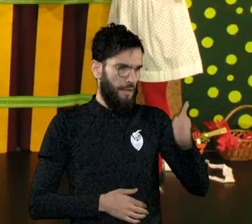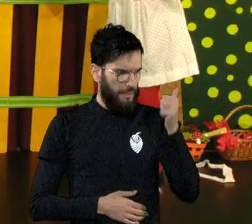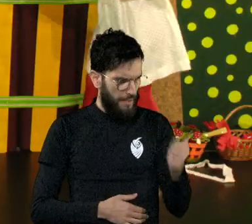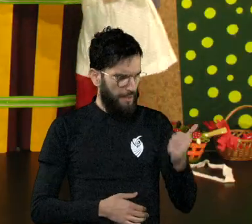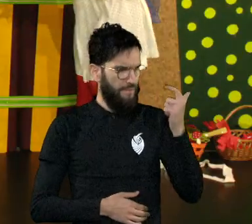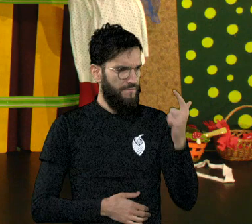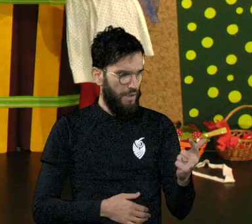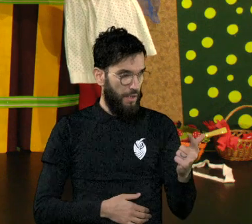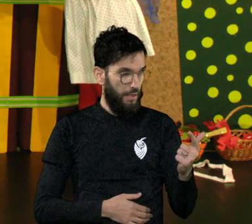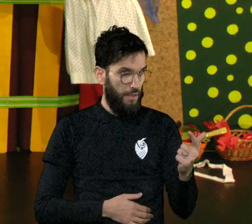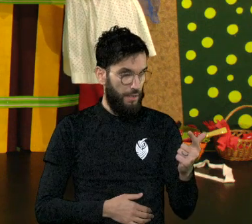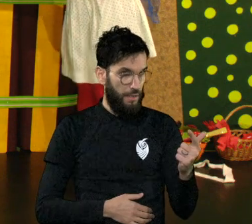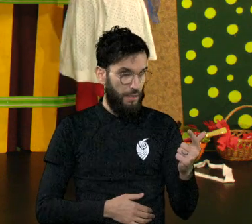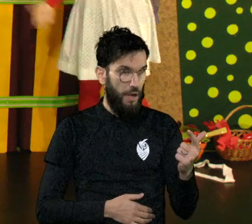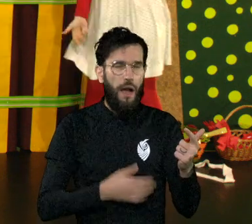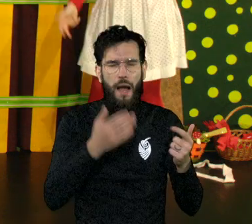1, 2, 3,